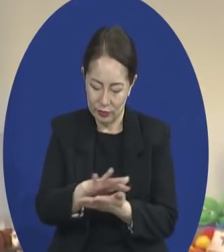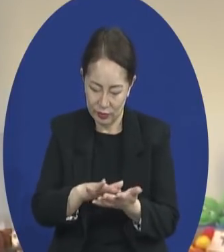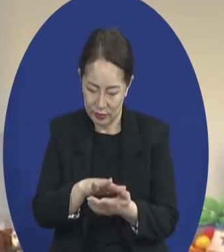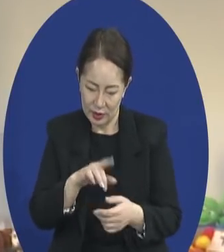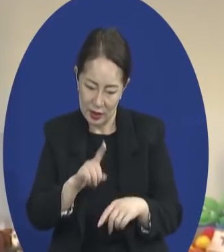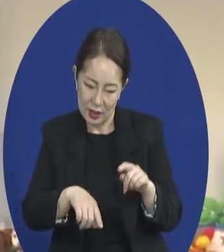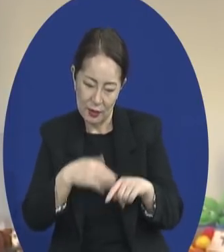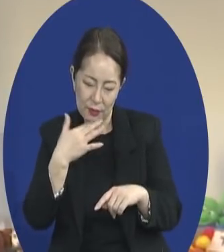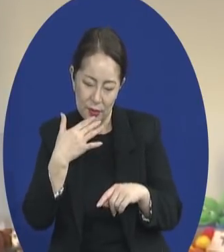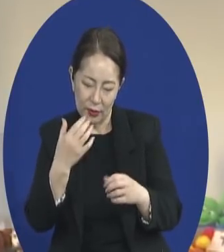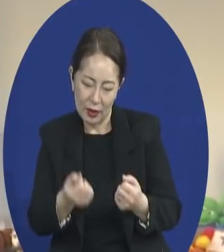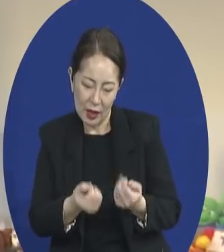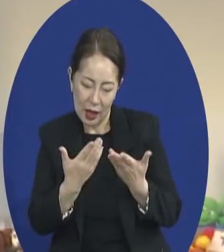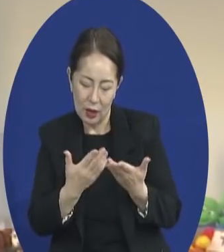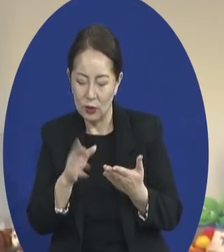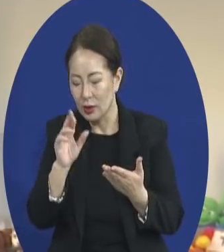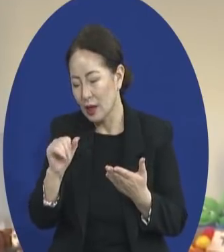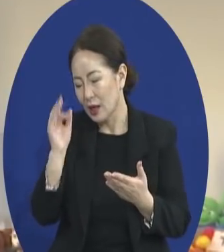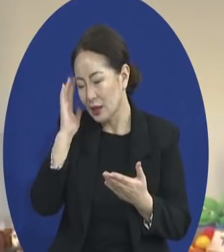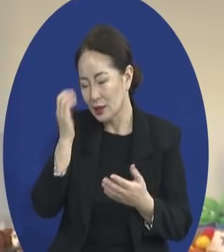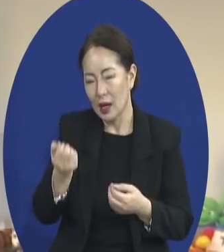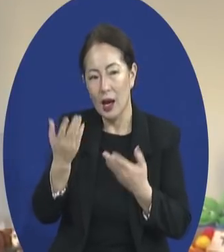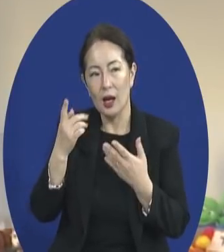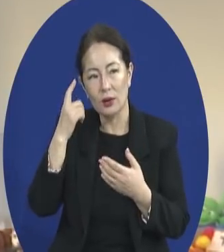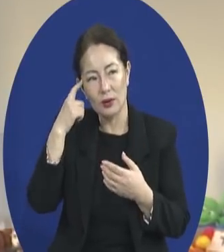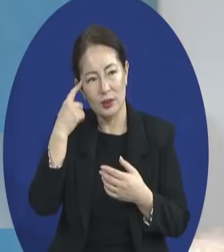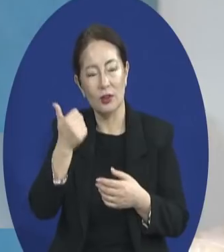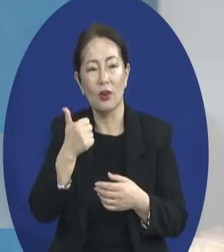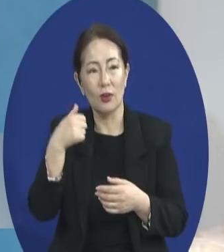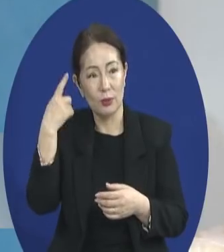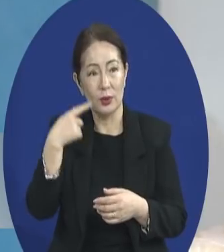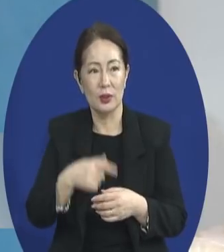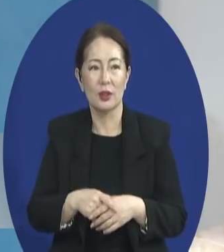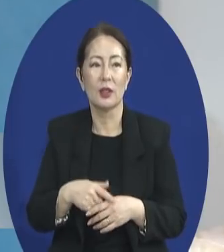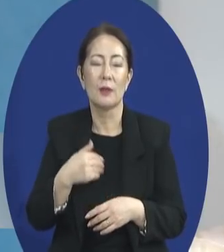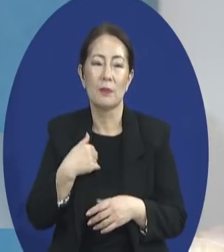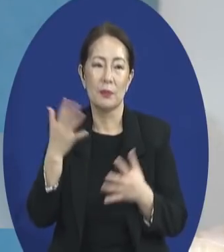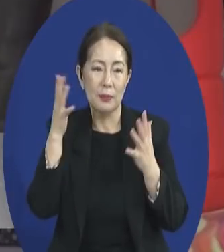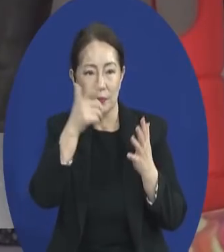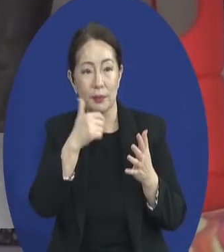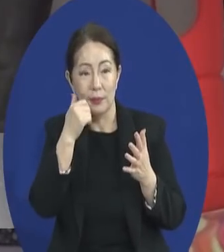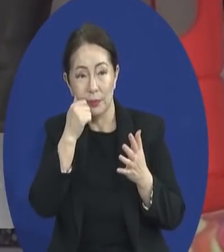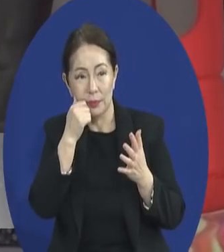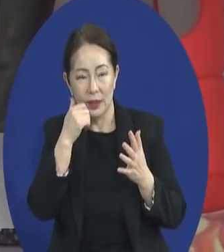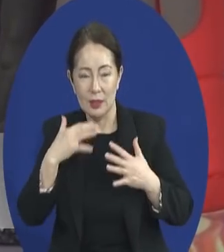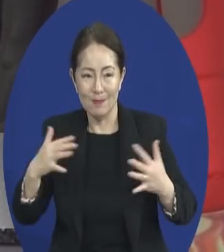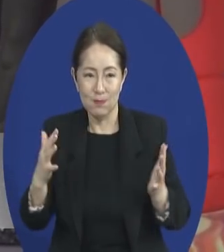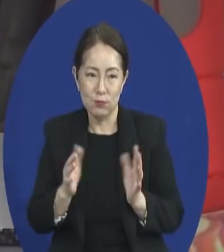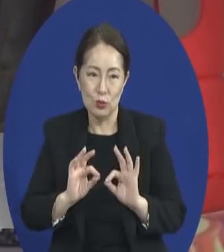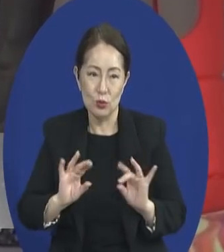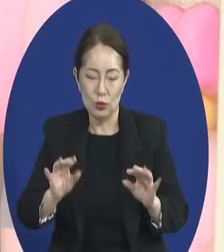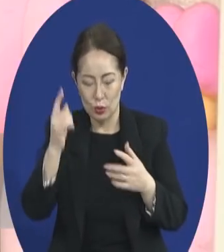ямар юм гарах бол яаж гарах бол ингээ амар гоё би хэлбэр нүрийн хэлбэр